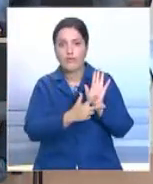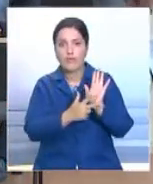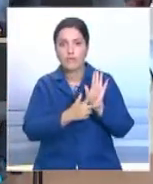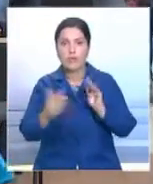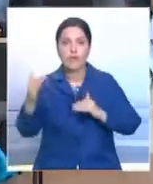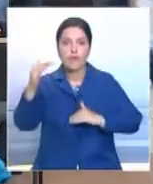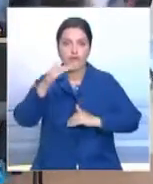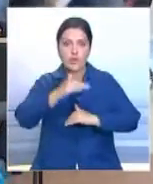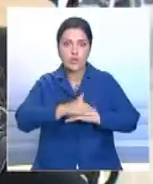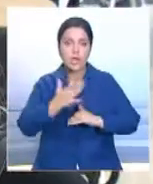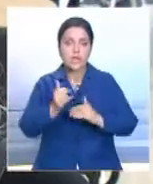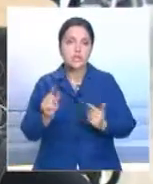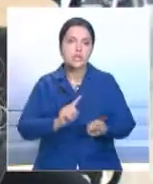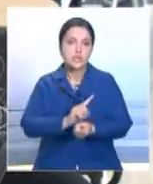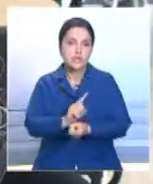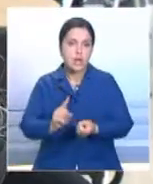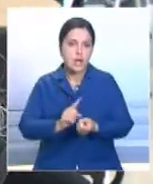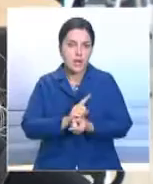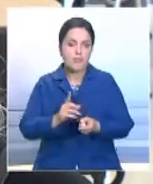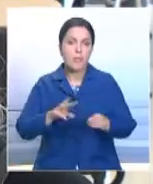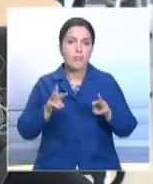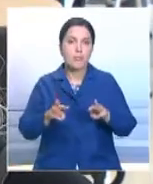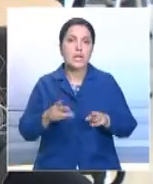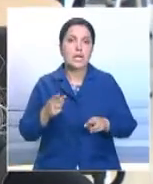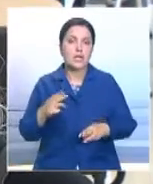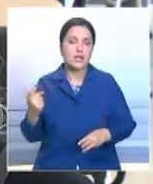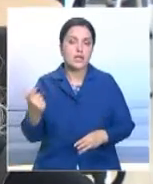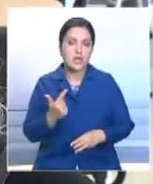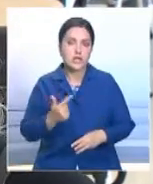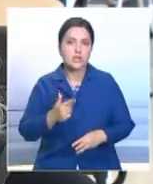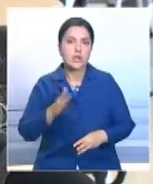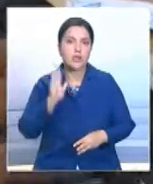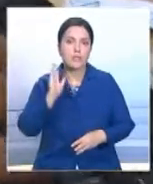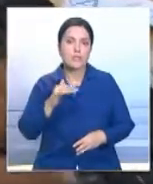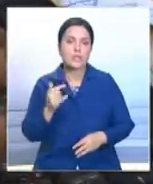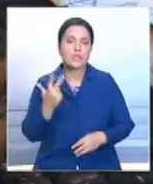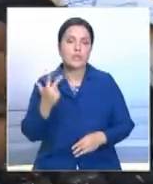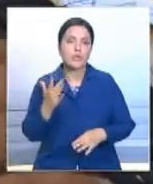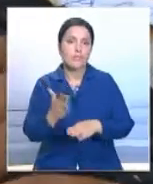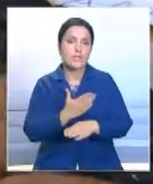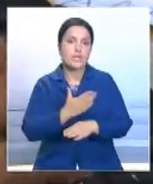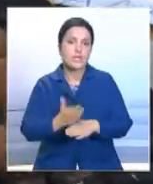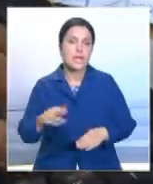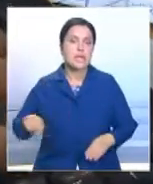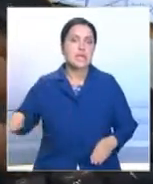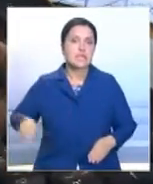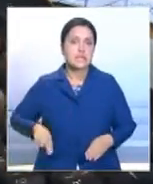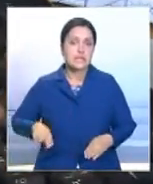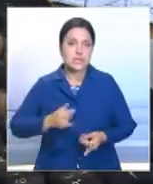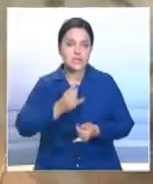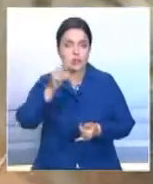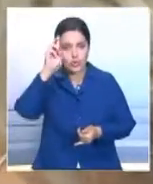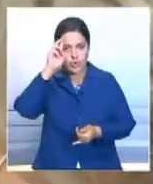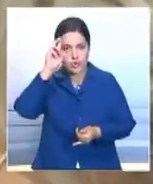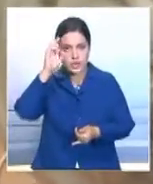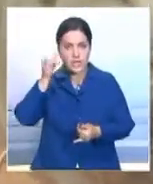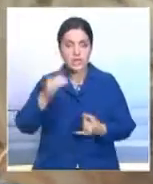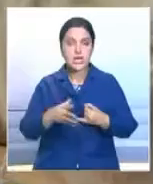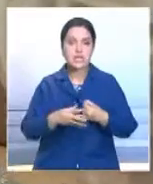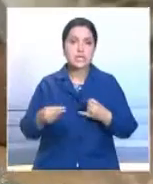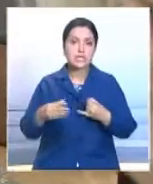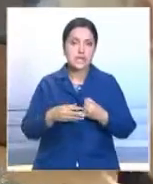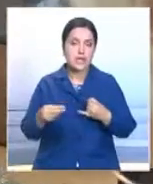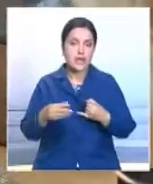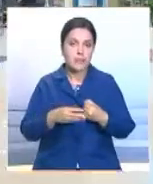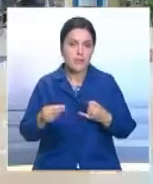утра до 8 вечера. После реорганизации правительство для граждан состоит из трех подразделений: дирекция оказания